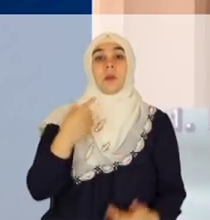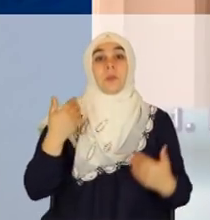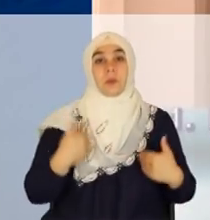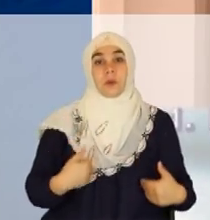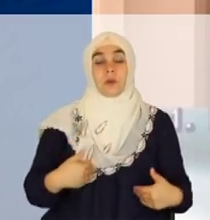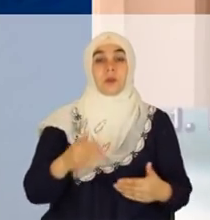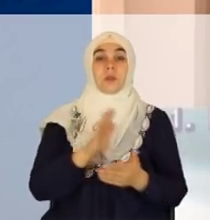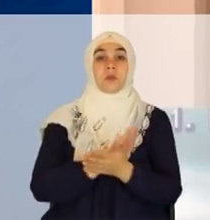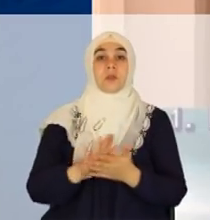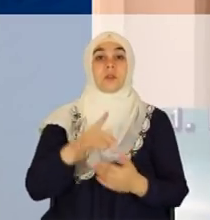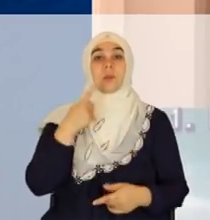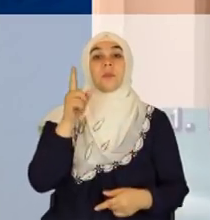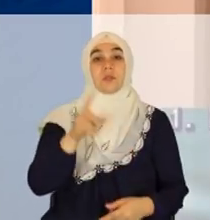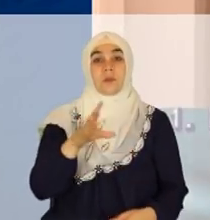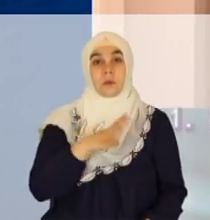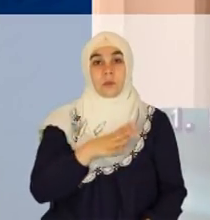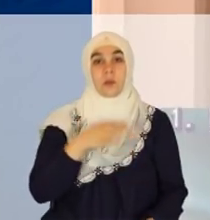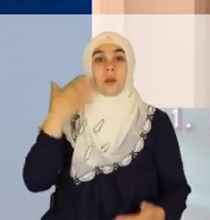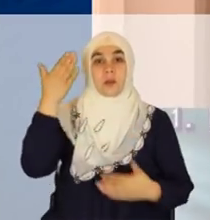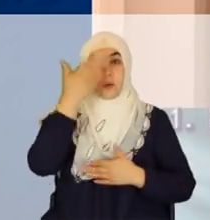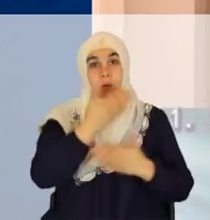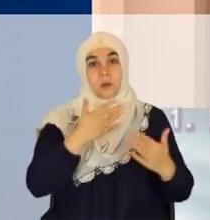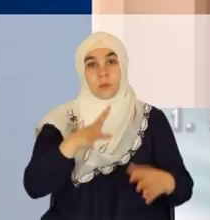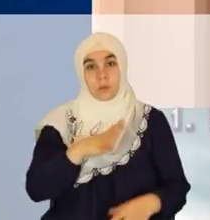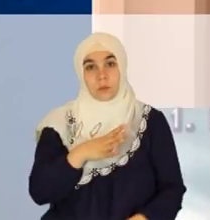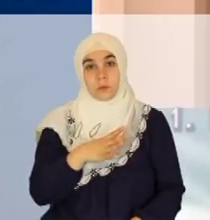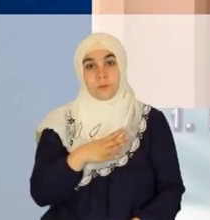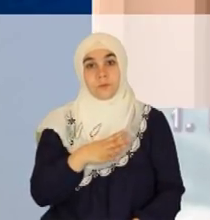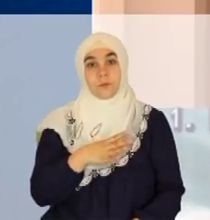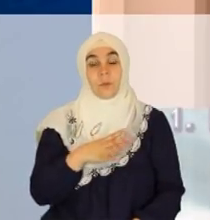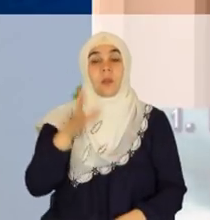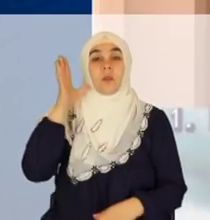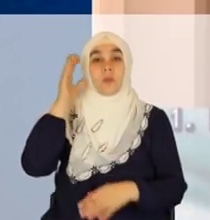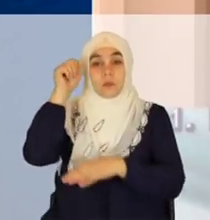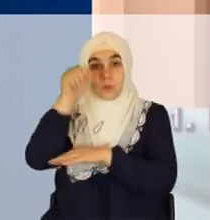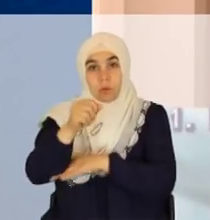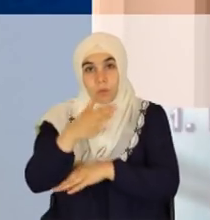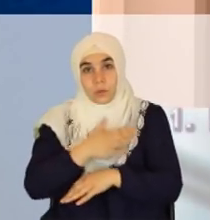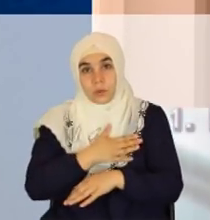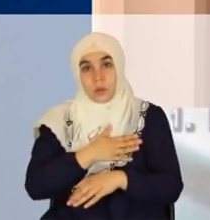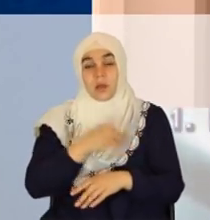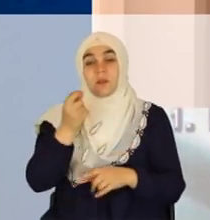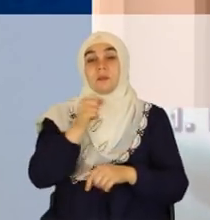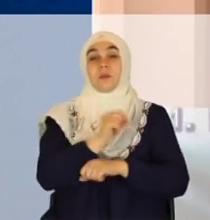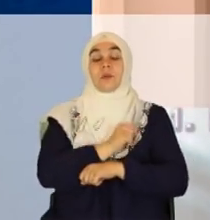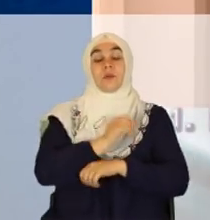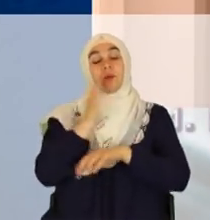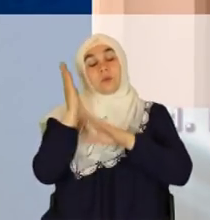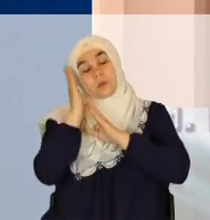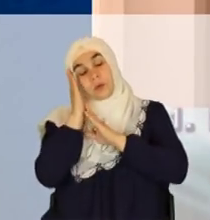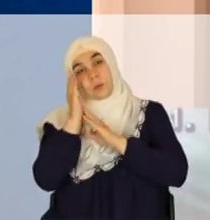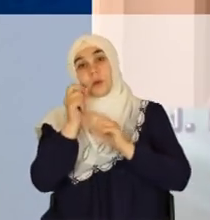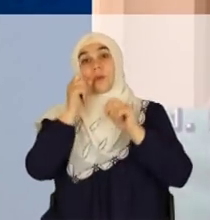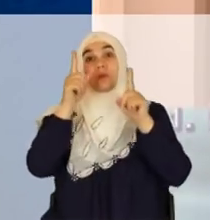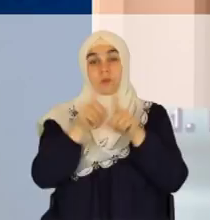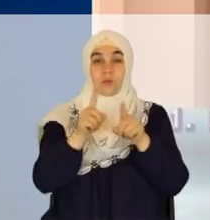Betahoratlikdan poklash. Bir odam tahorat qildi. Namazını okudu, geri bir namazıydı okulup durdu,